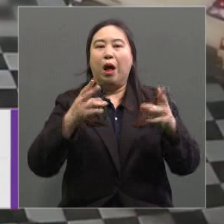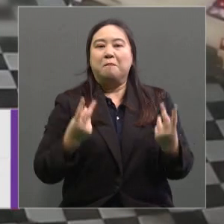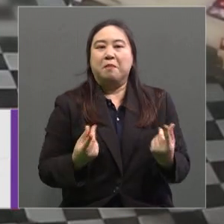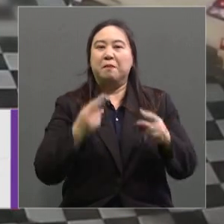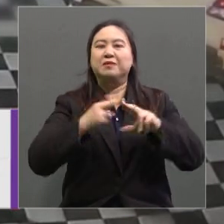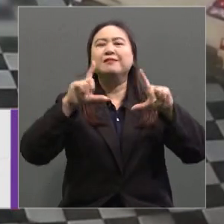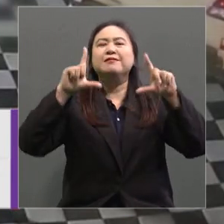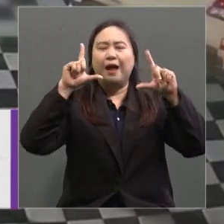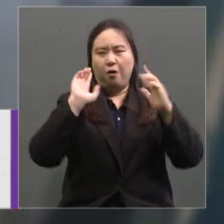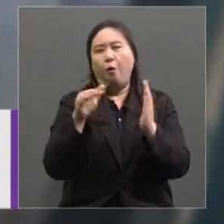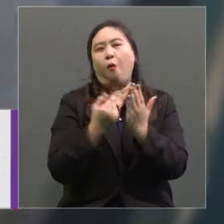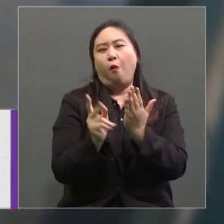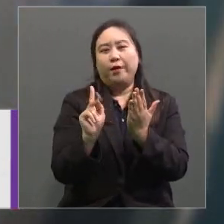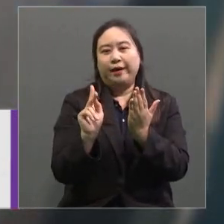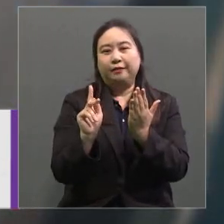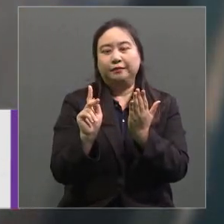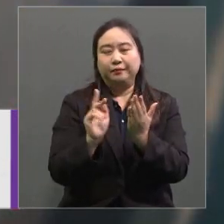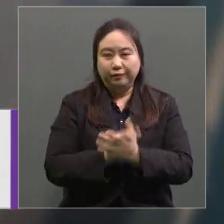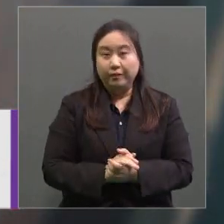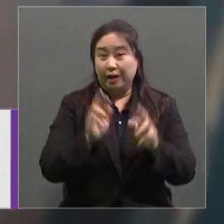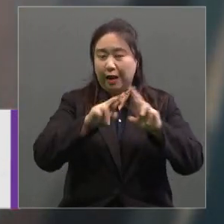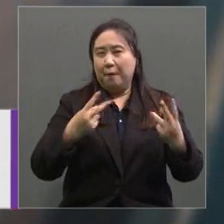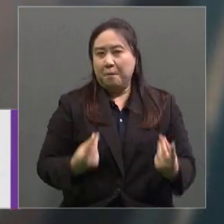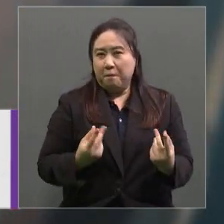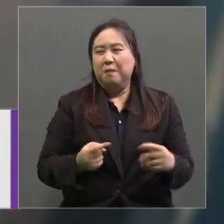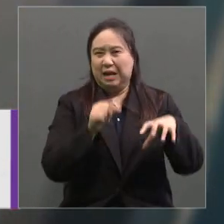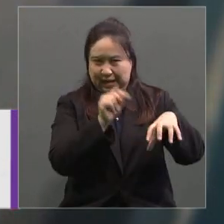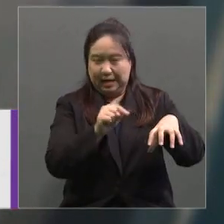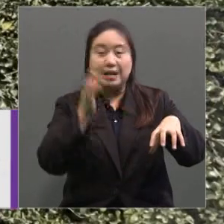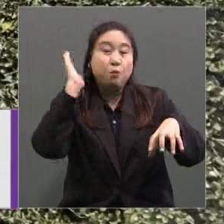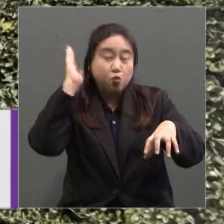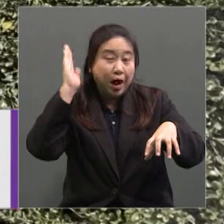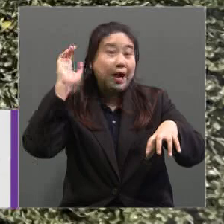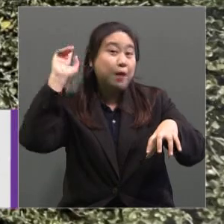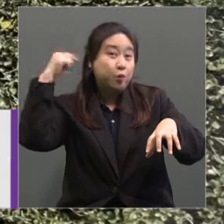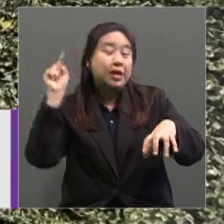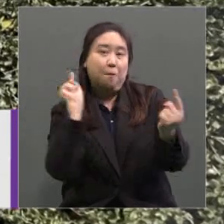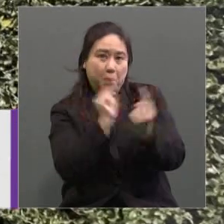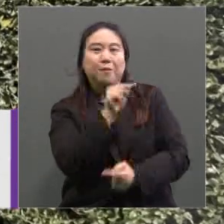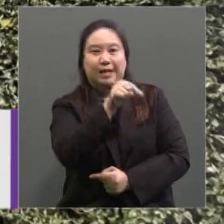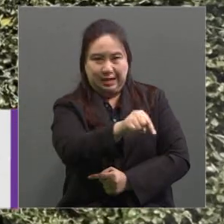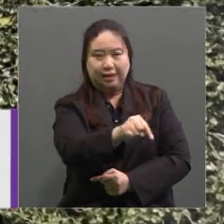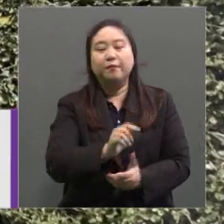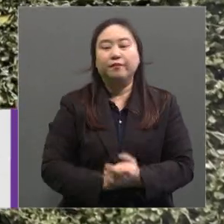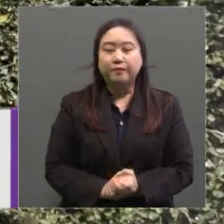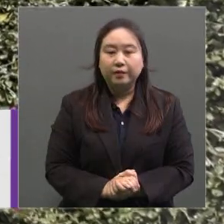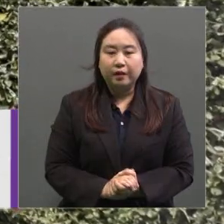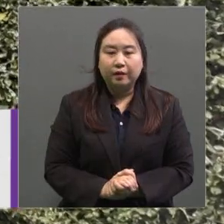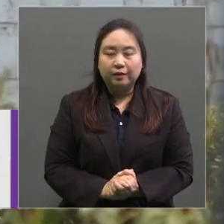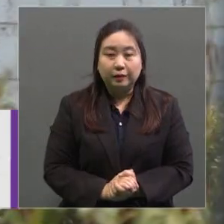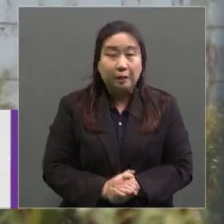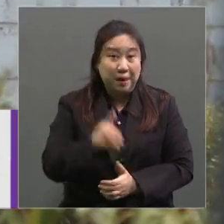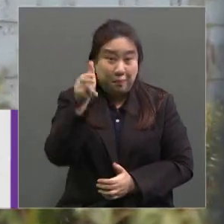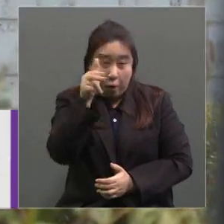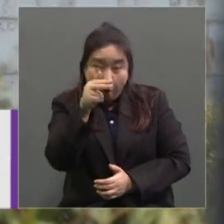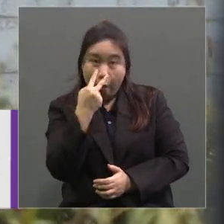งชื่อดังในเขตเทศบาลนครขอนแก่นซึ่งเป็นสถานบันเทิงสถานที่ที่เจอกันเนี่ยนะคะเป็นภาพของเยาวช